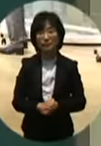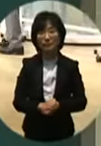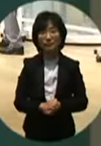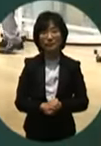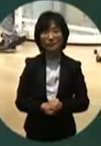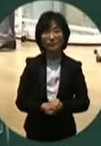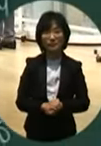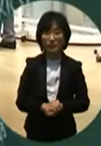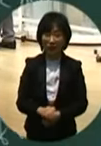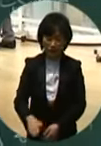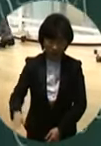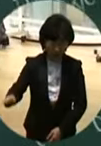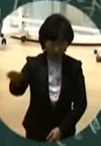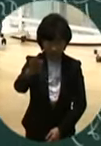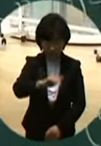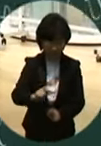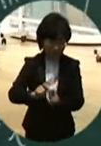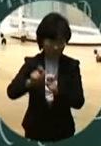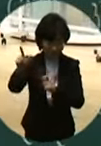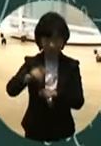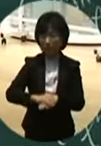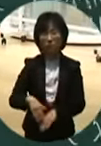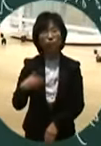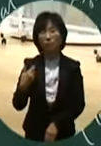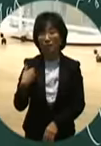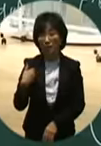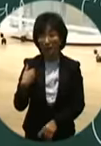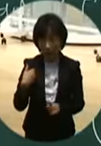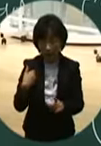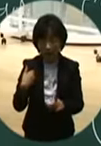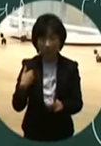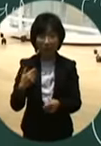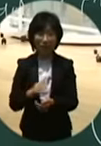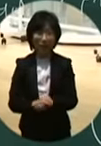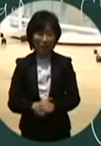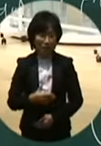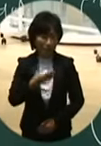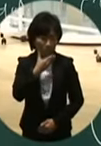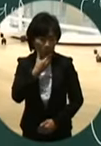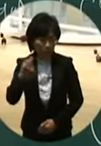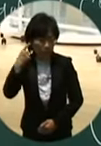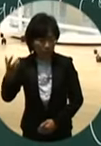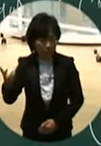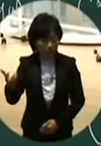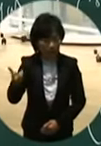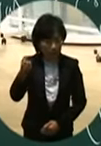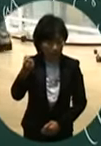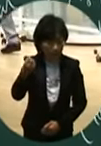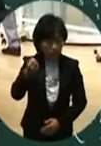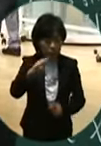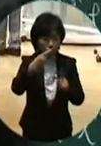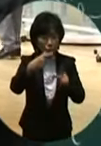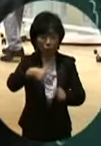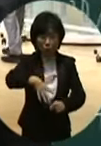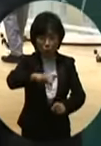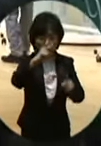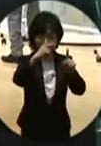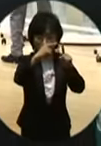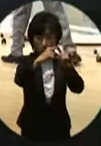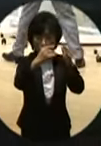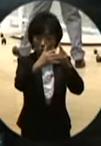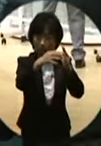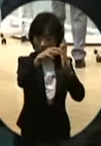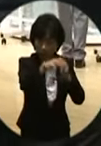잘 모르고 있습니다. There's something that you don't know. 이 복음 가진 초대교회에 하나님은 최고의 응답을 주신